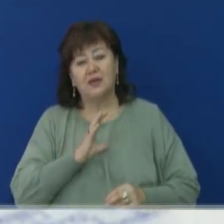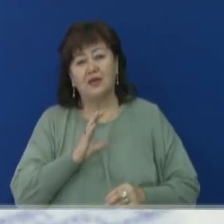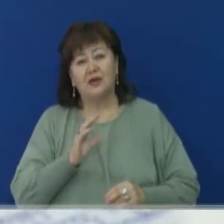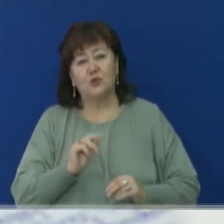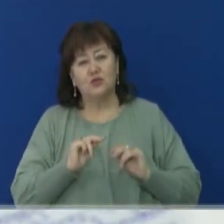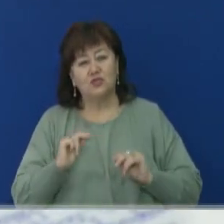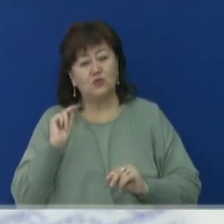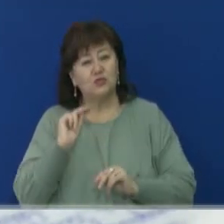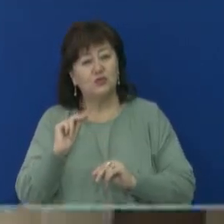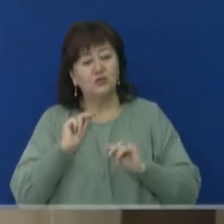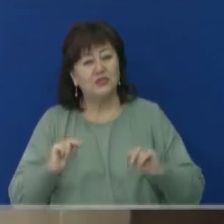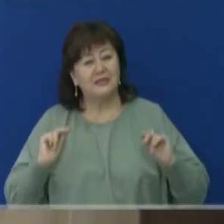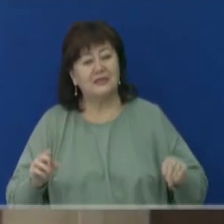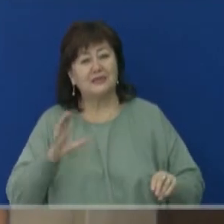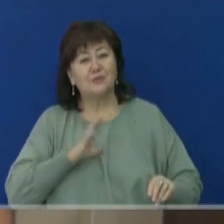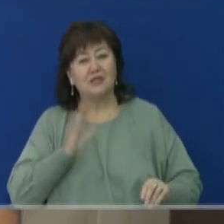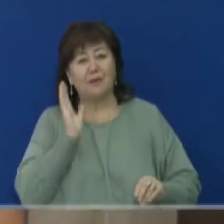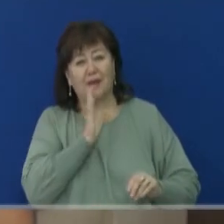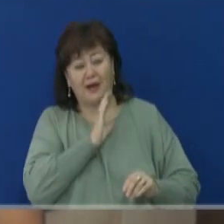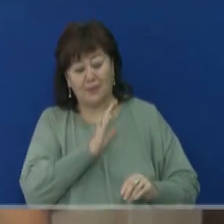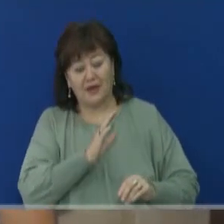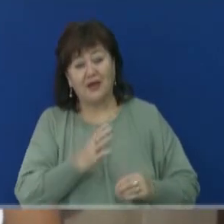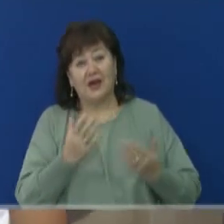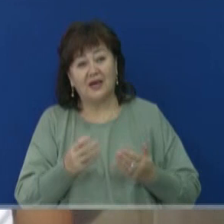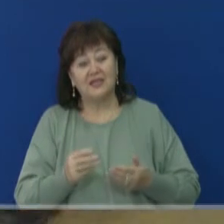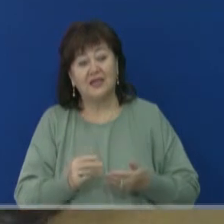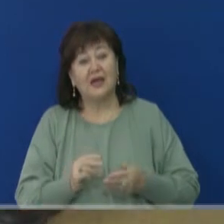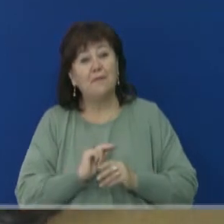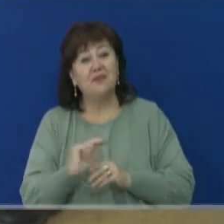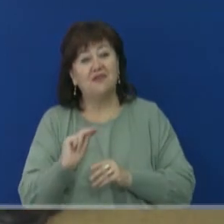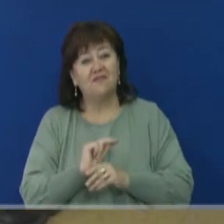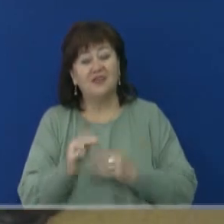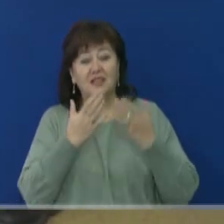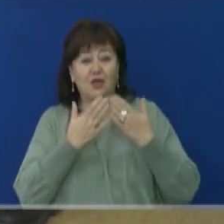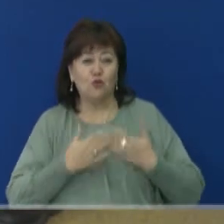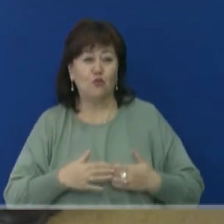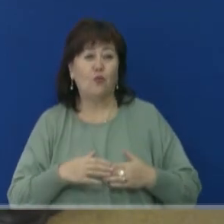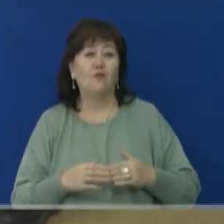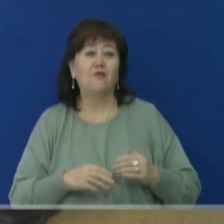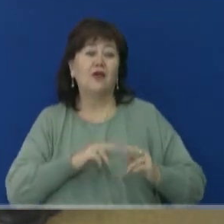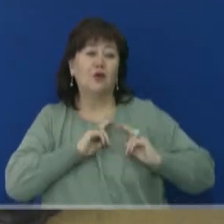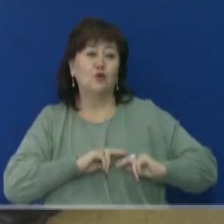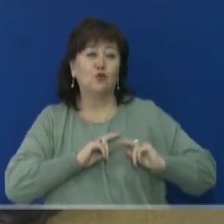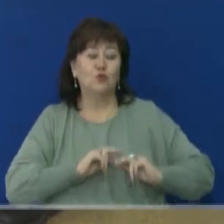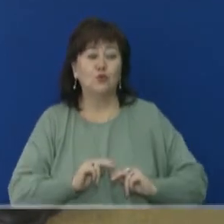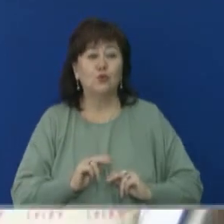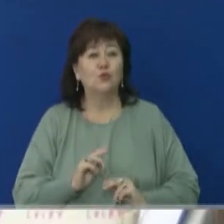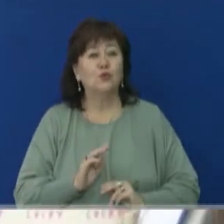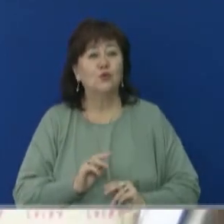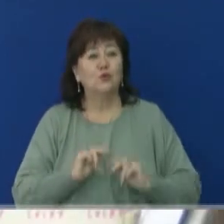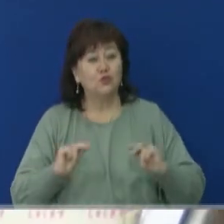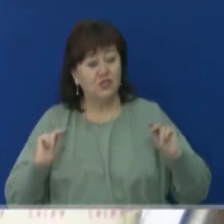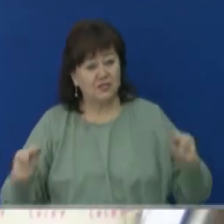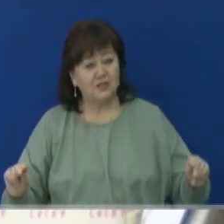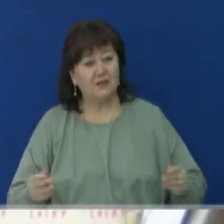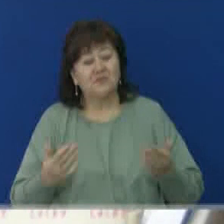көрінеді. Отбасындағы 4 бірдей бала осы мамандықты таңдаған. Лауса Арынғожина ұлағатты мамандықтың кешегісі мен